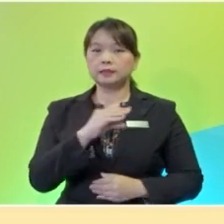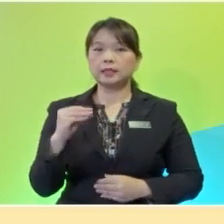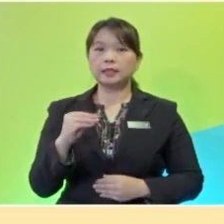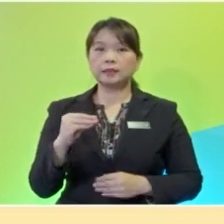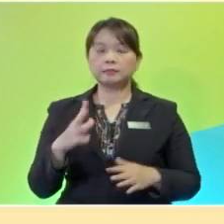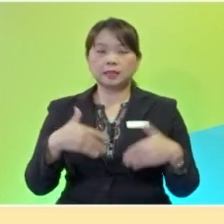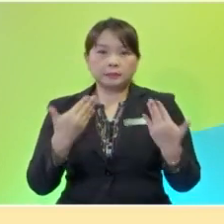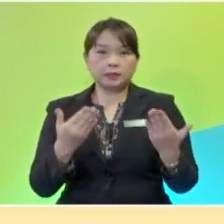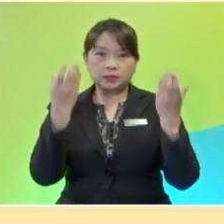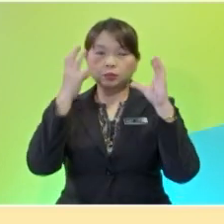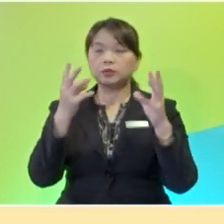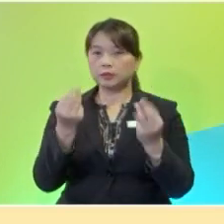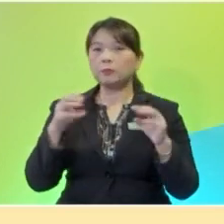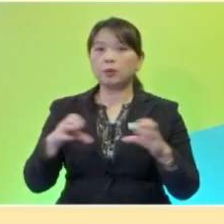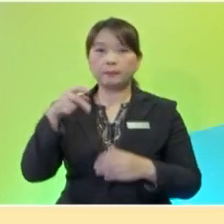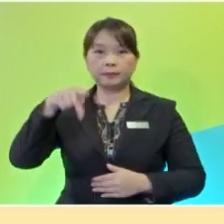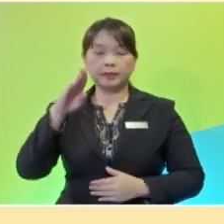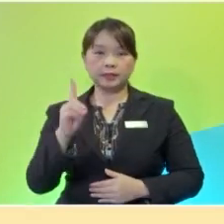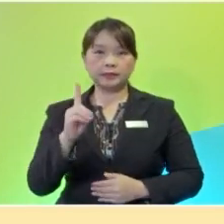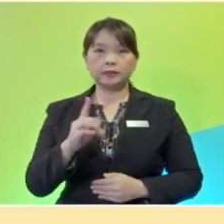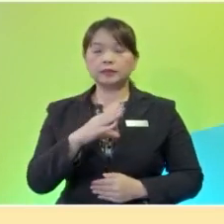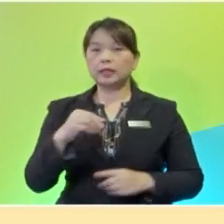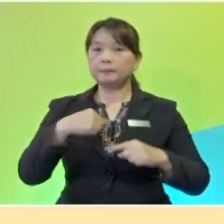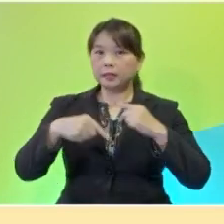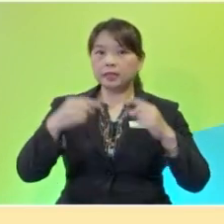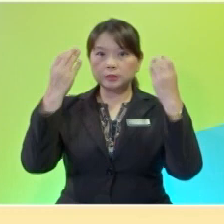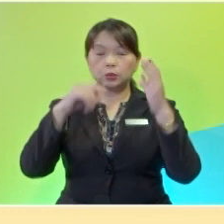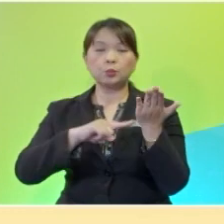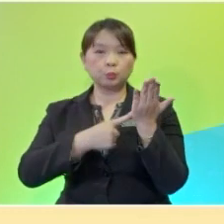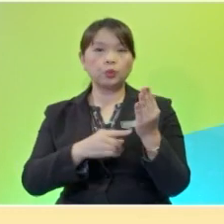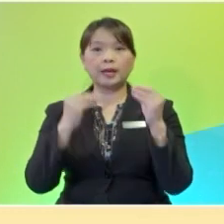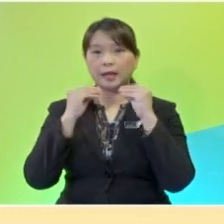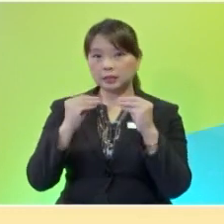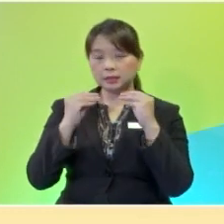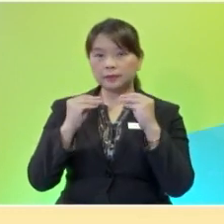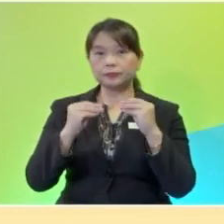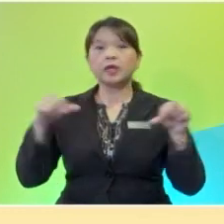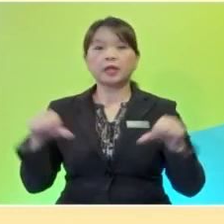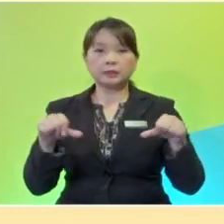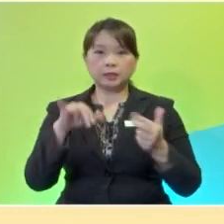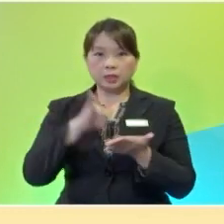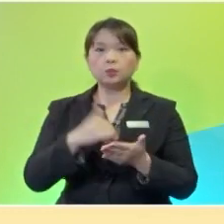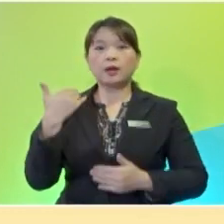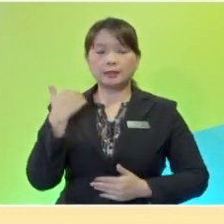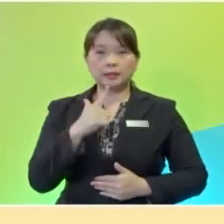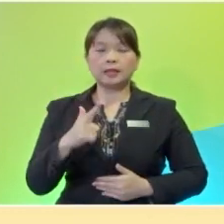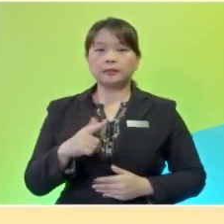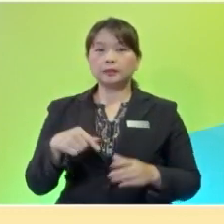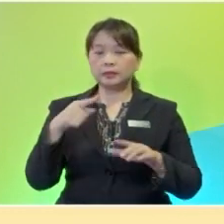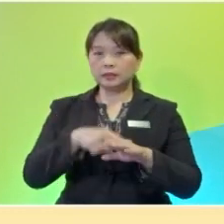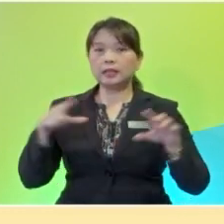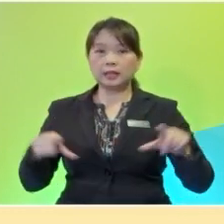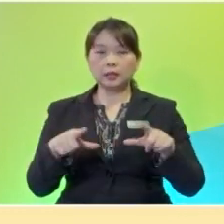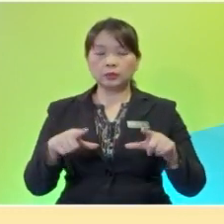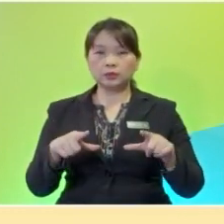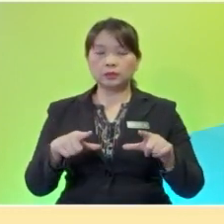下来他就进行那个教学，进行教学，当然那一个活动呢是由老师去设定啊，这个教学